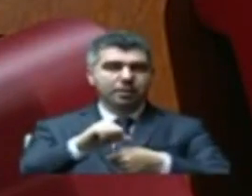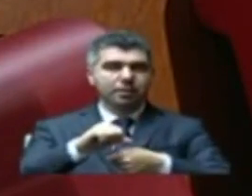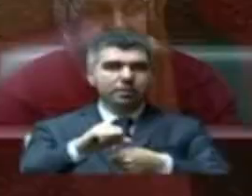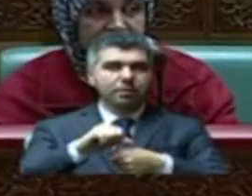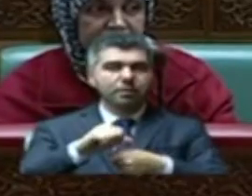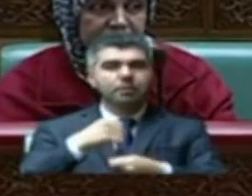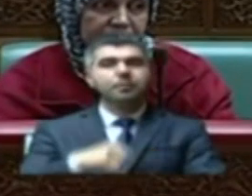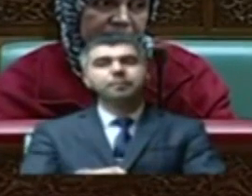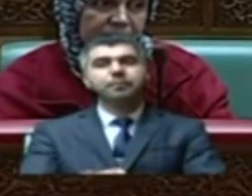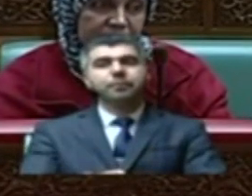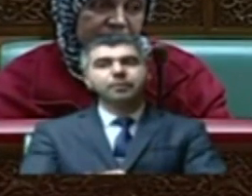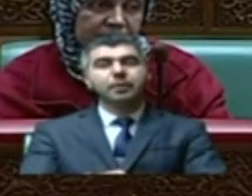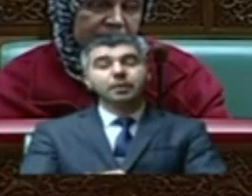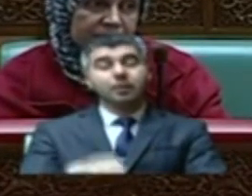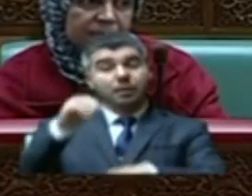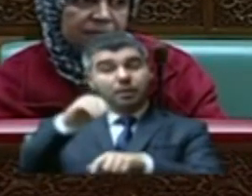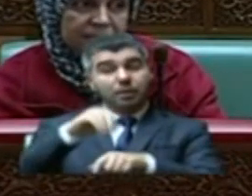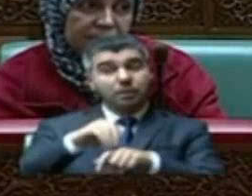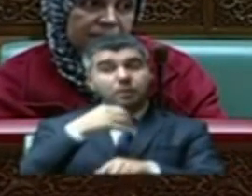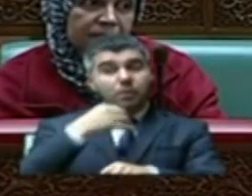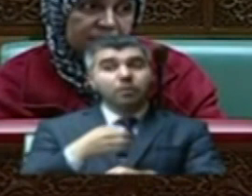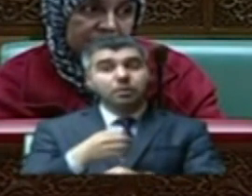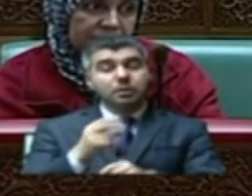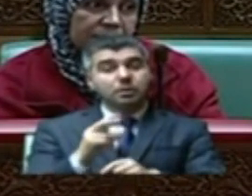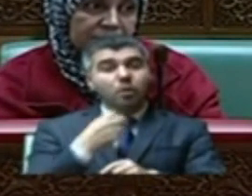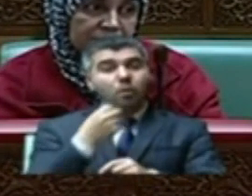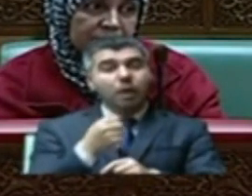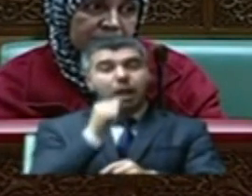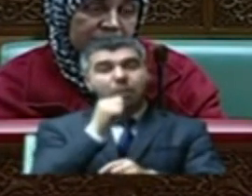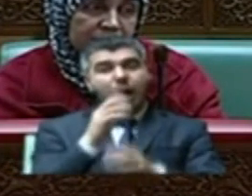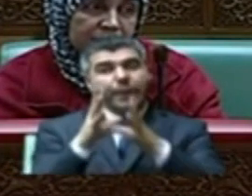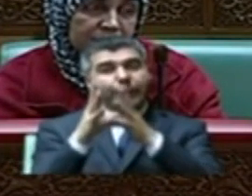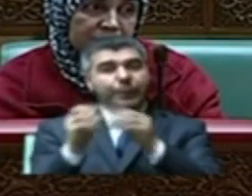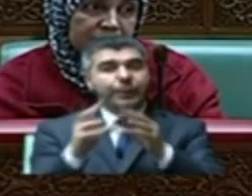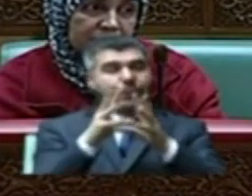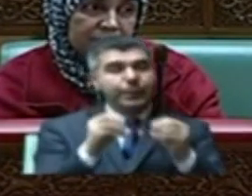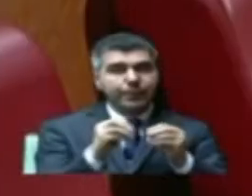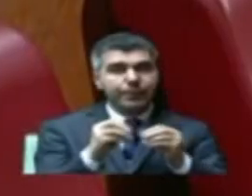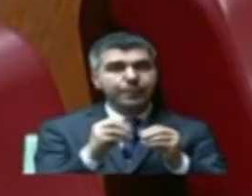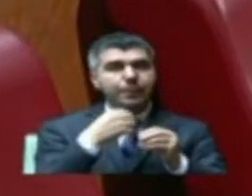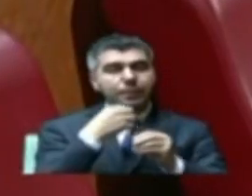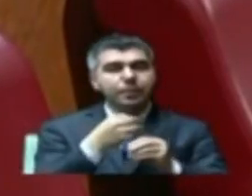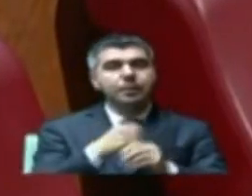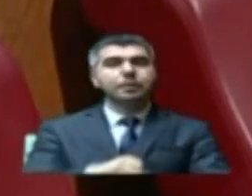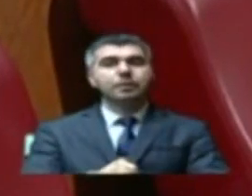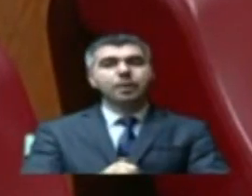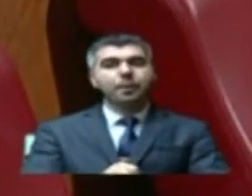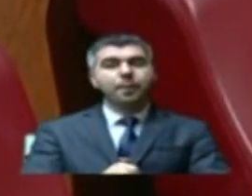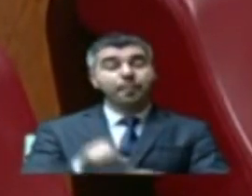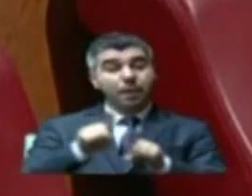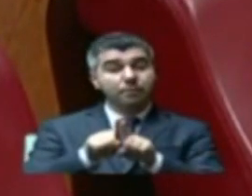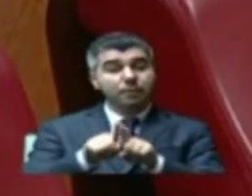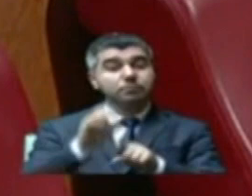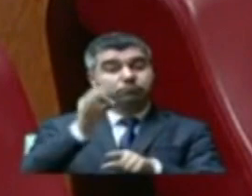في المستوى العامل والمؤشر الثاني وندره المياه. بالتالي في النفس واكرر هذا النداء ان نحافظ